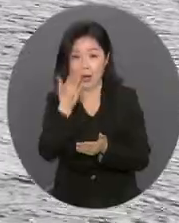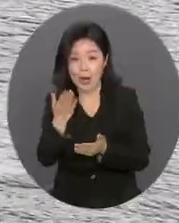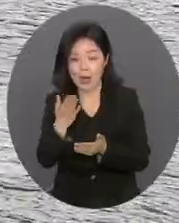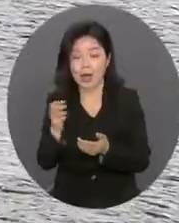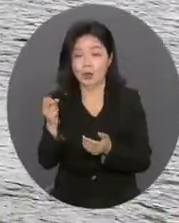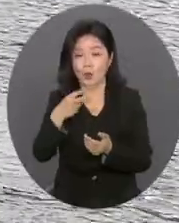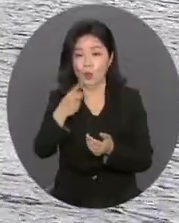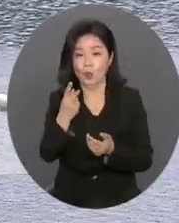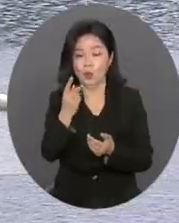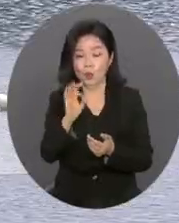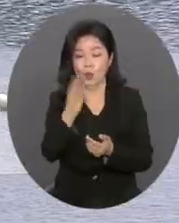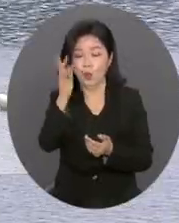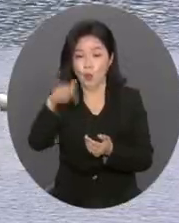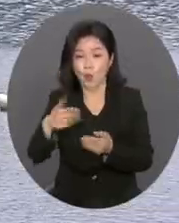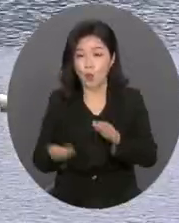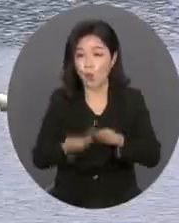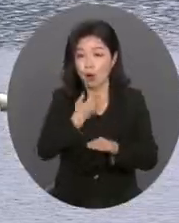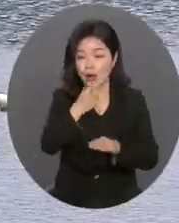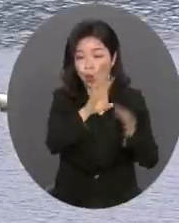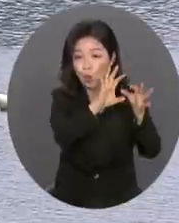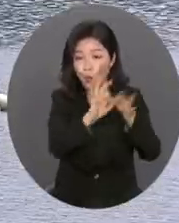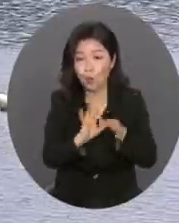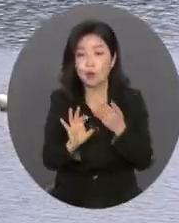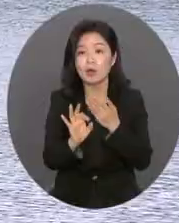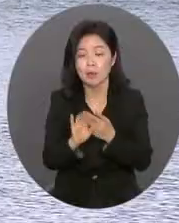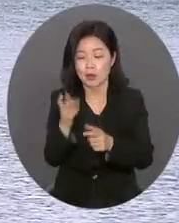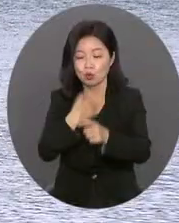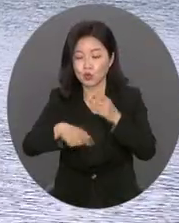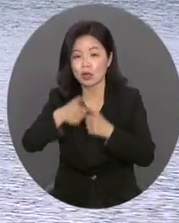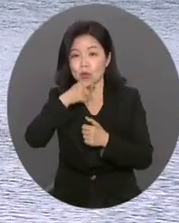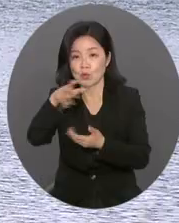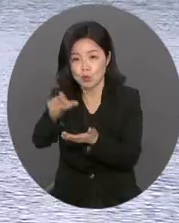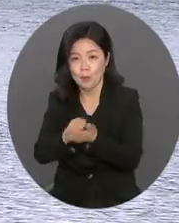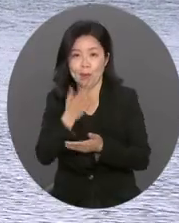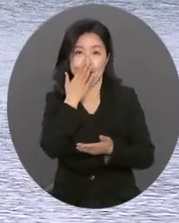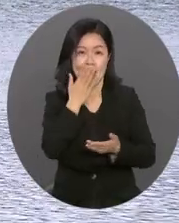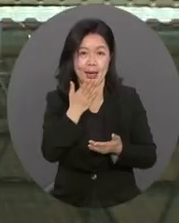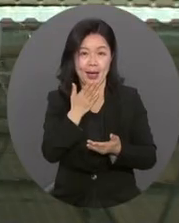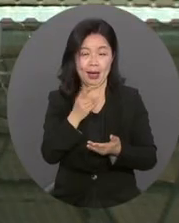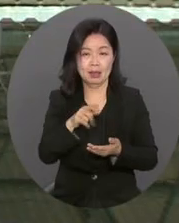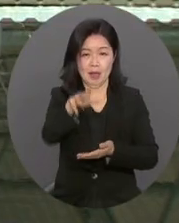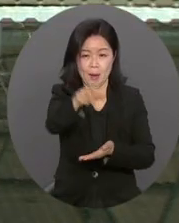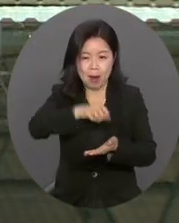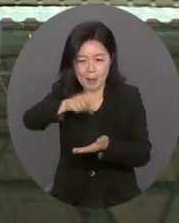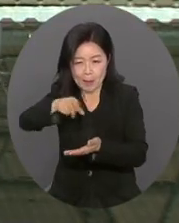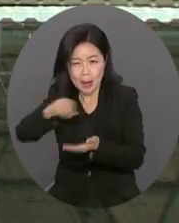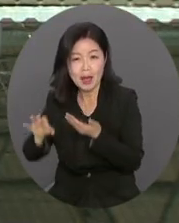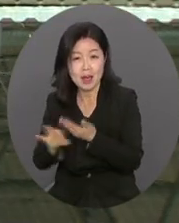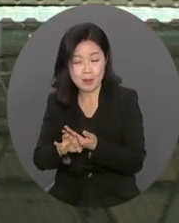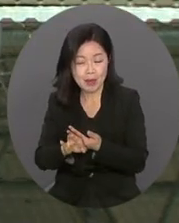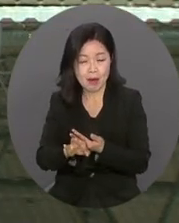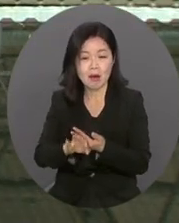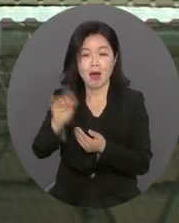개발 사업이 완료되면 하루 1에서 2만 톤의 식수를 추가로 확보할 수 있습니다. 이걸 다 끌어모으면 광주 시민이 하루